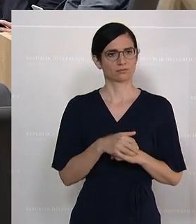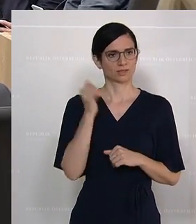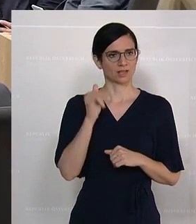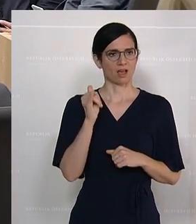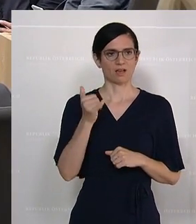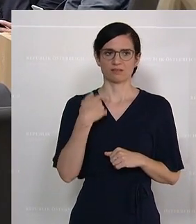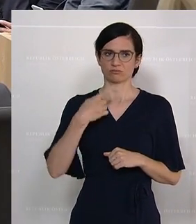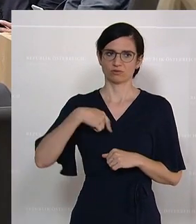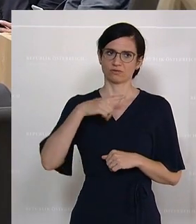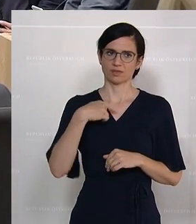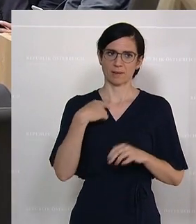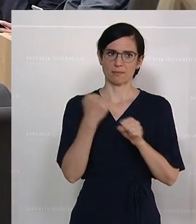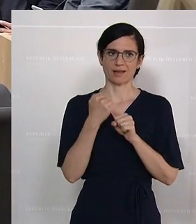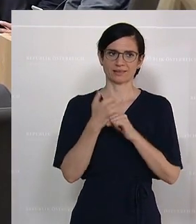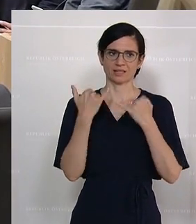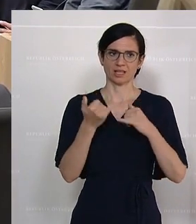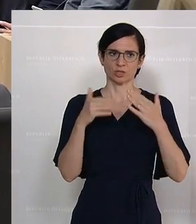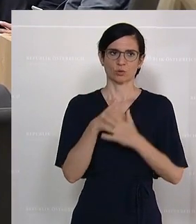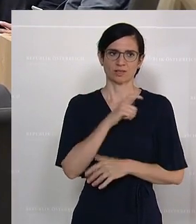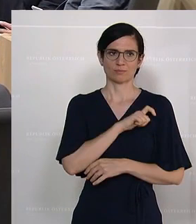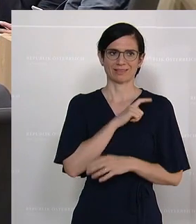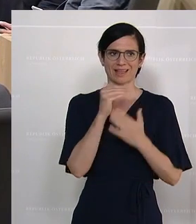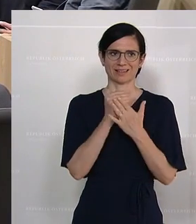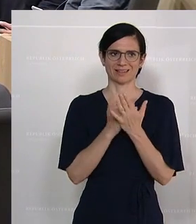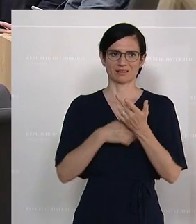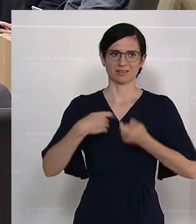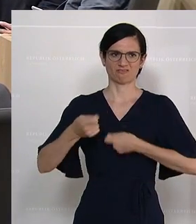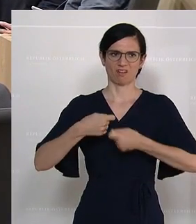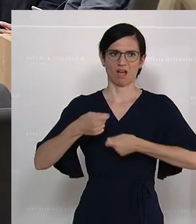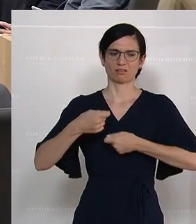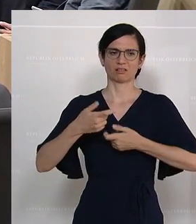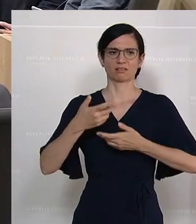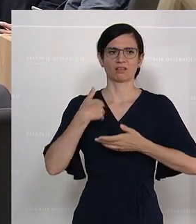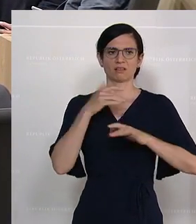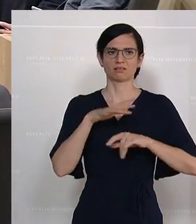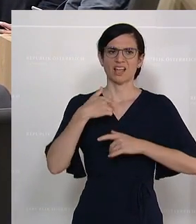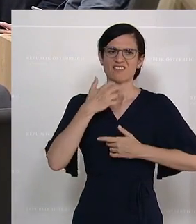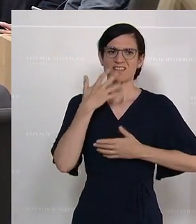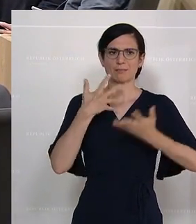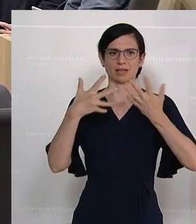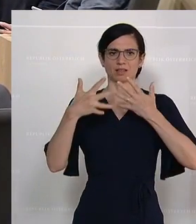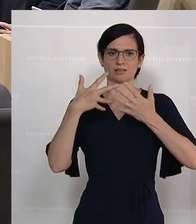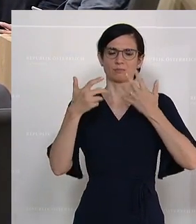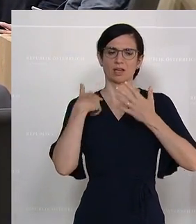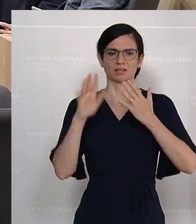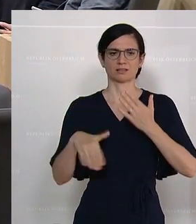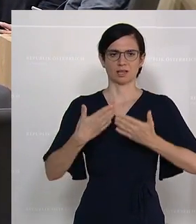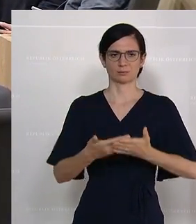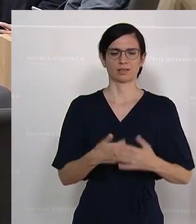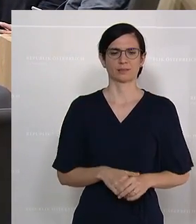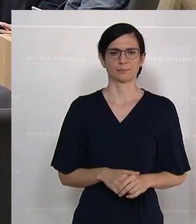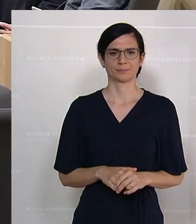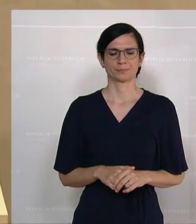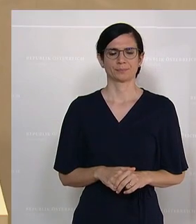haben gerade ein neues parteiengesetz in verhandlung da ist uns ein großes anliegen ist auch transparenz zu schaffen in der anfrage